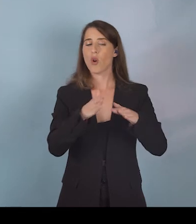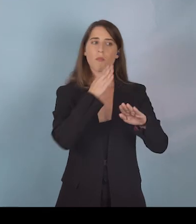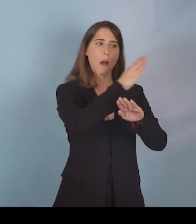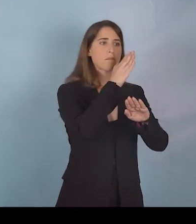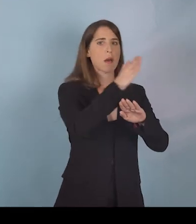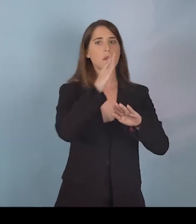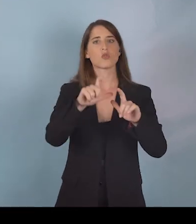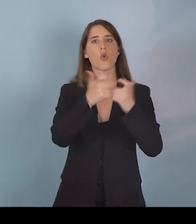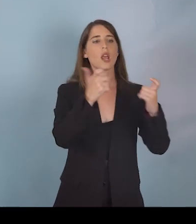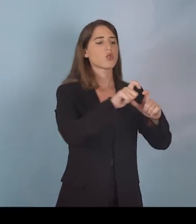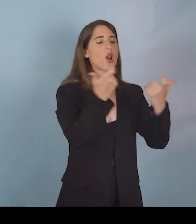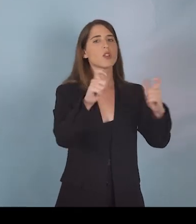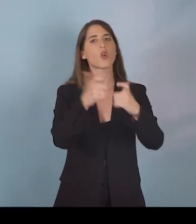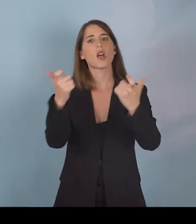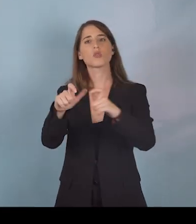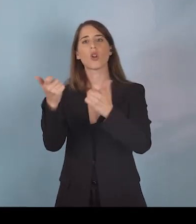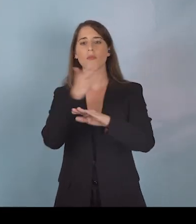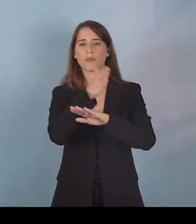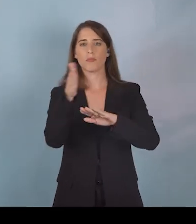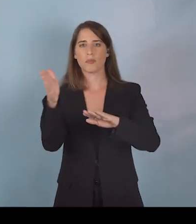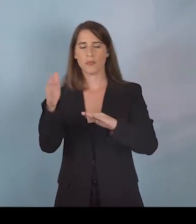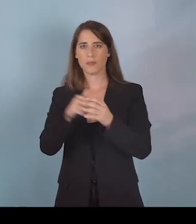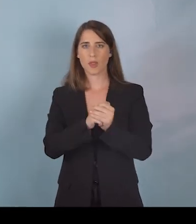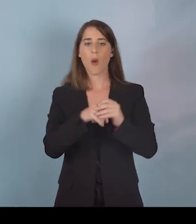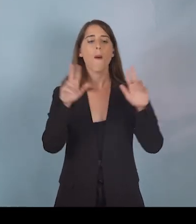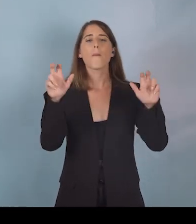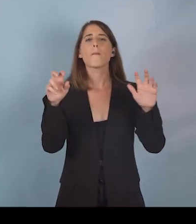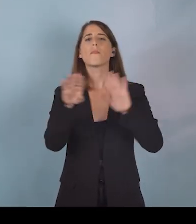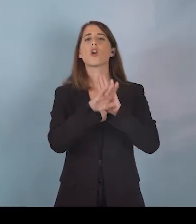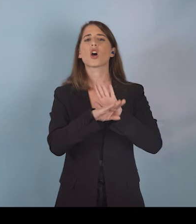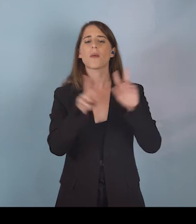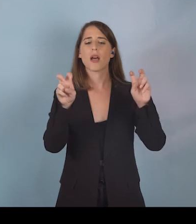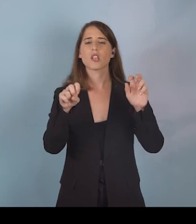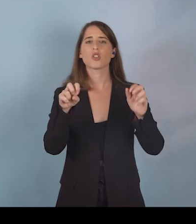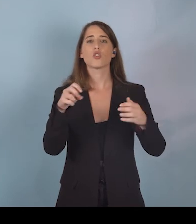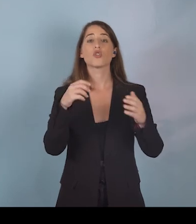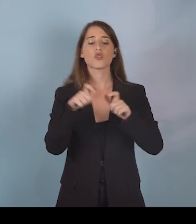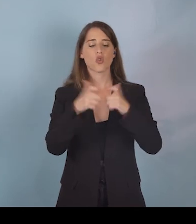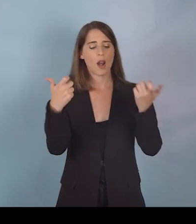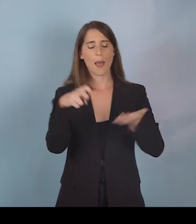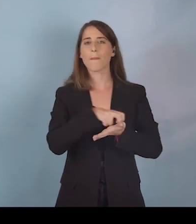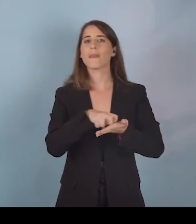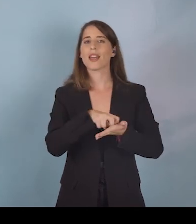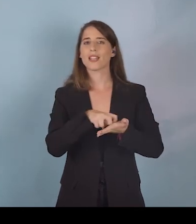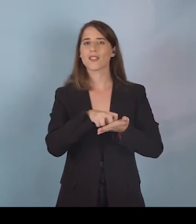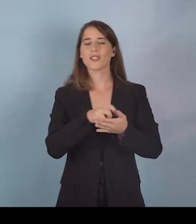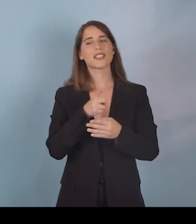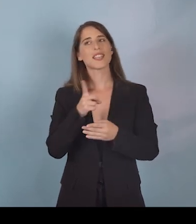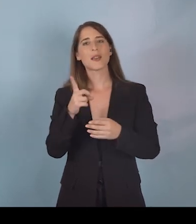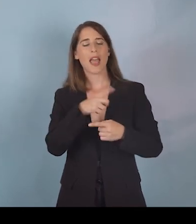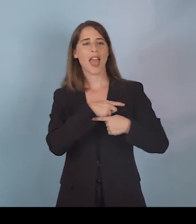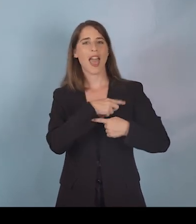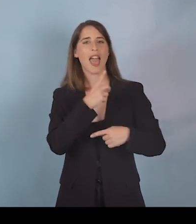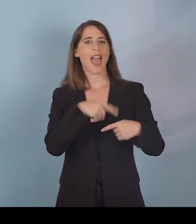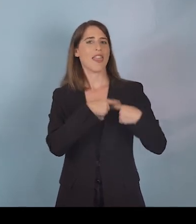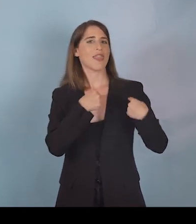των διακρίσεων. Ως Ευρωπαϊκό Κοινοβούλιο επίσης τρέχουμε στα σχολεία, σε όλα τα κράτη-μέλη, το πρόγραμμα Σχολεία